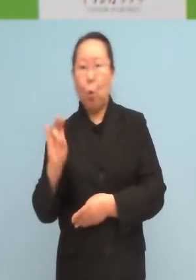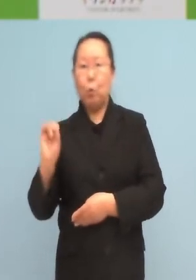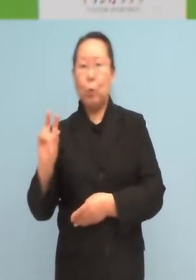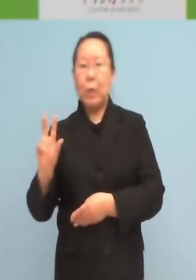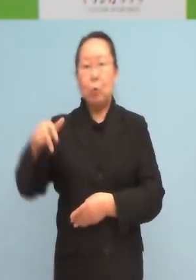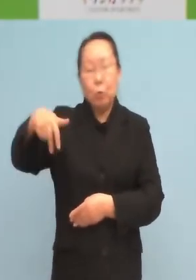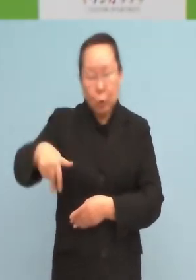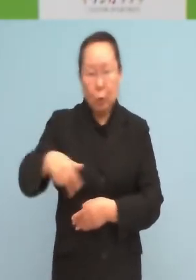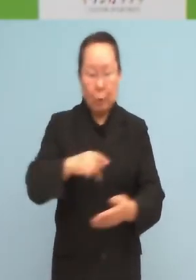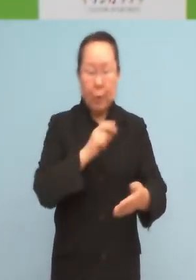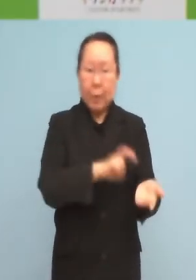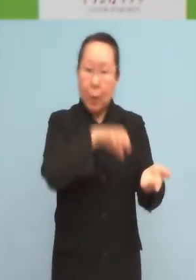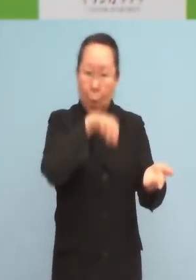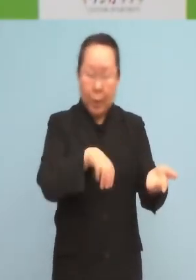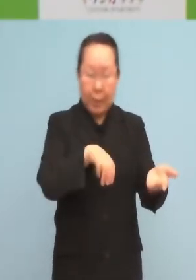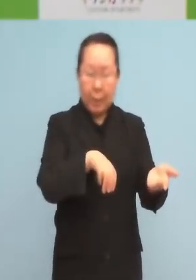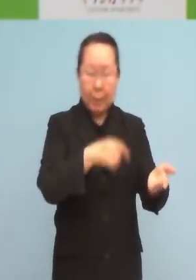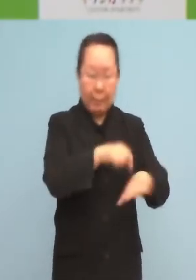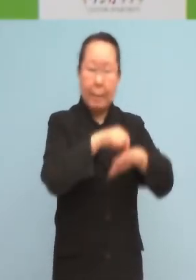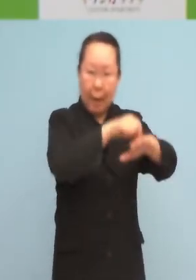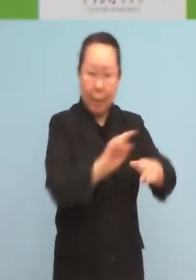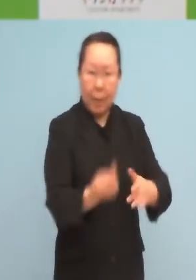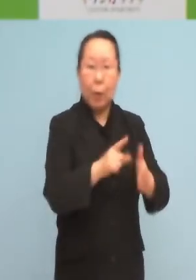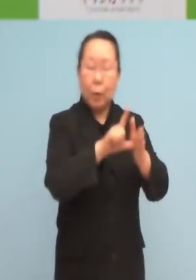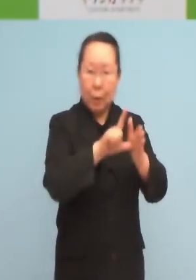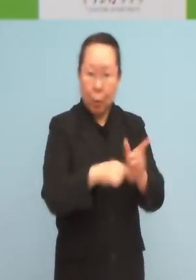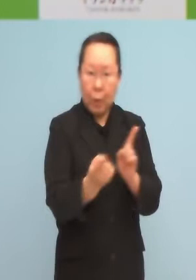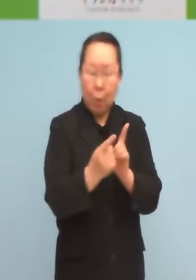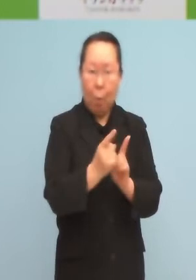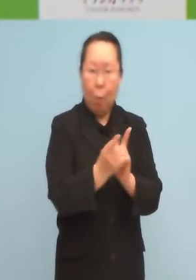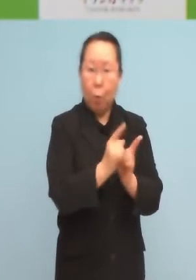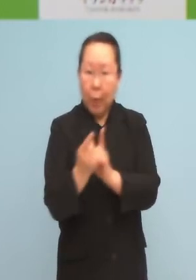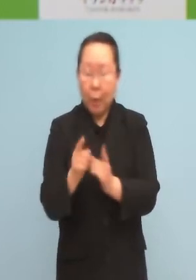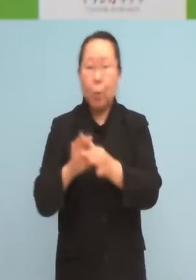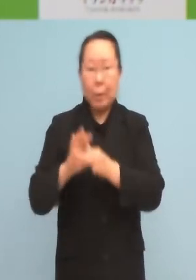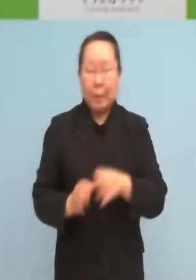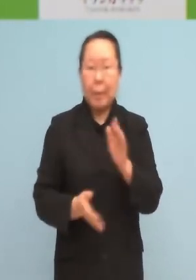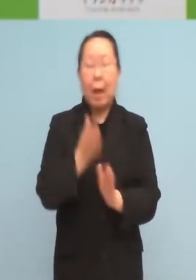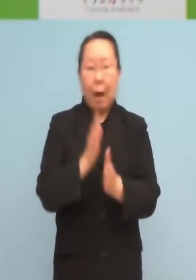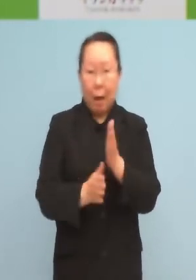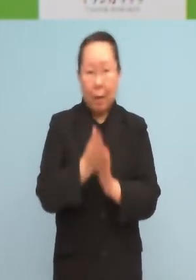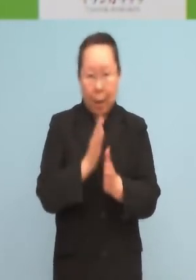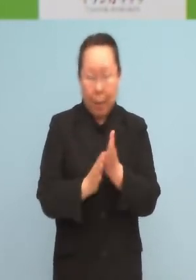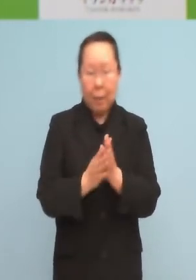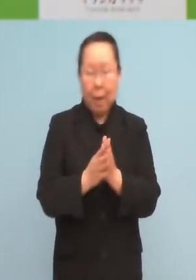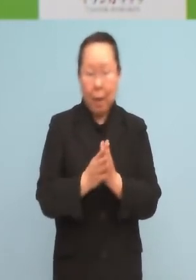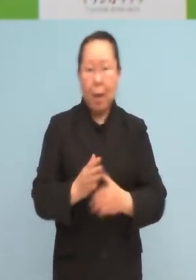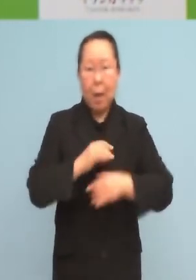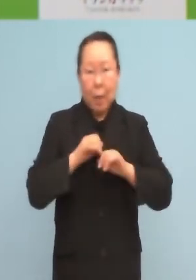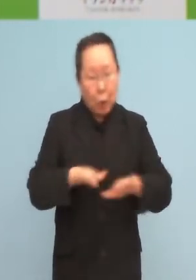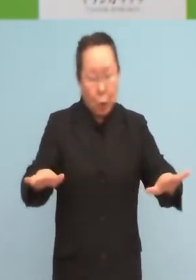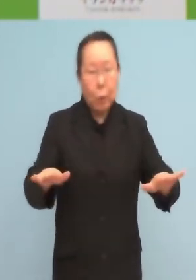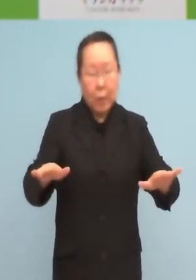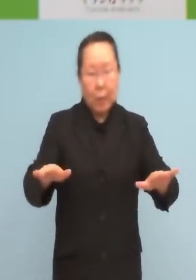の対応について改めて周知徹底するための通知を行ったところで、あります。こ